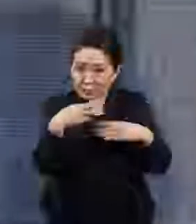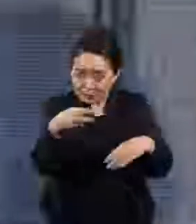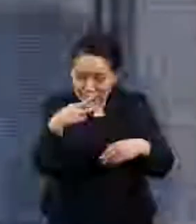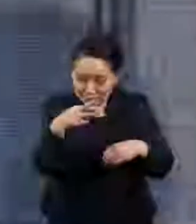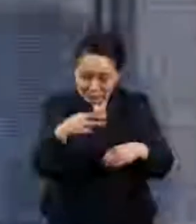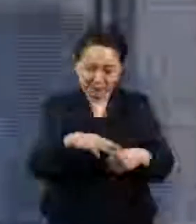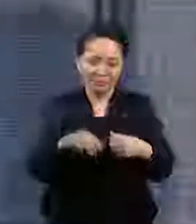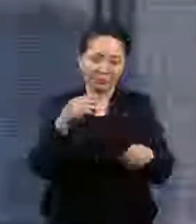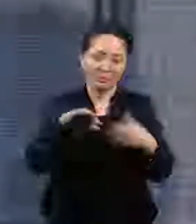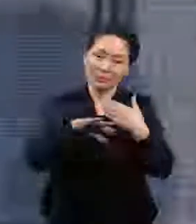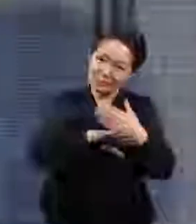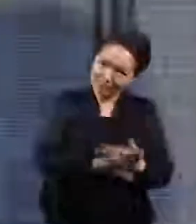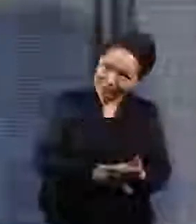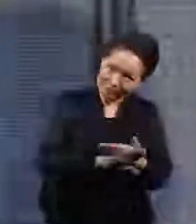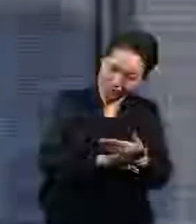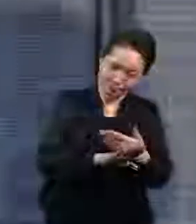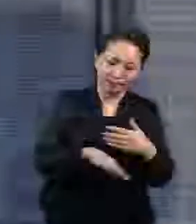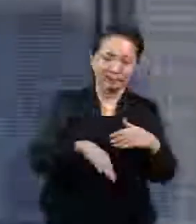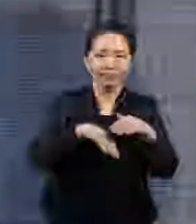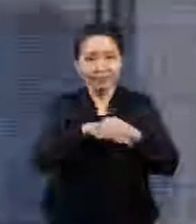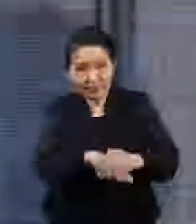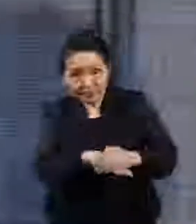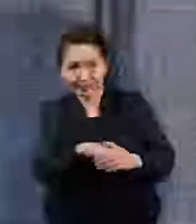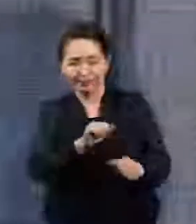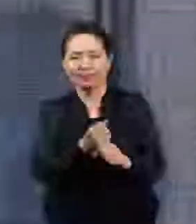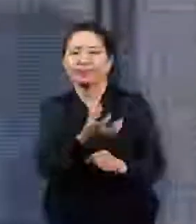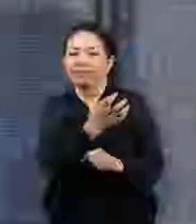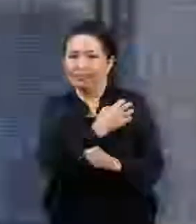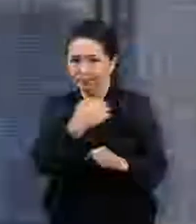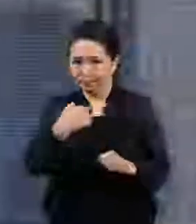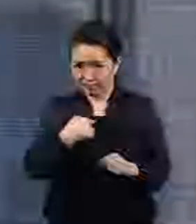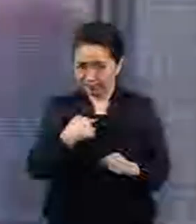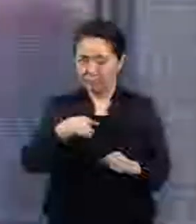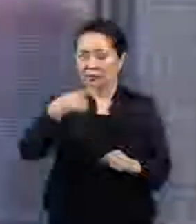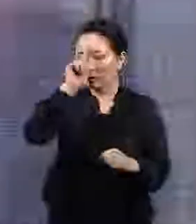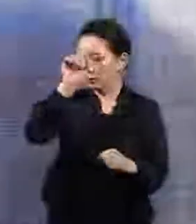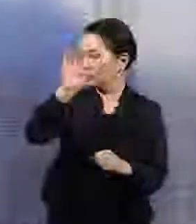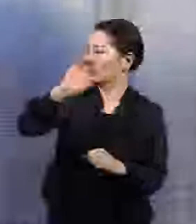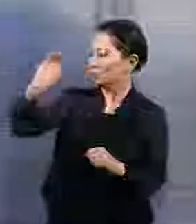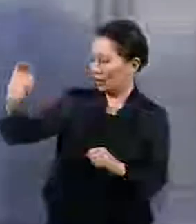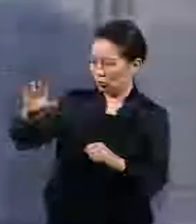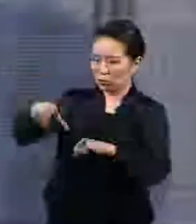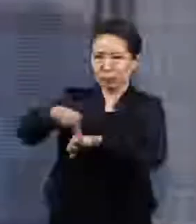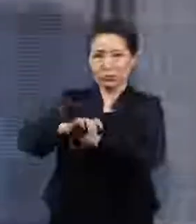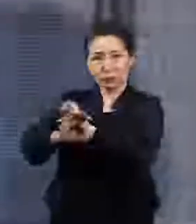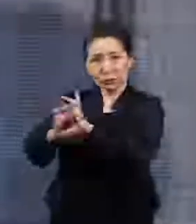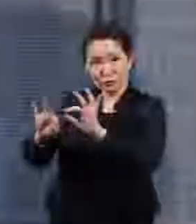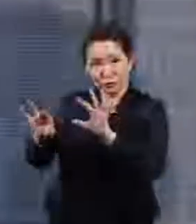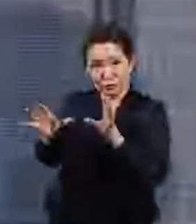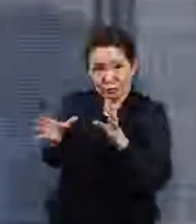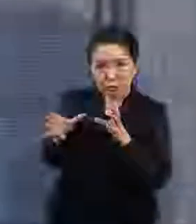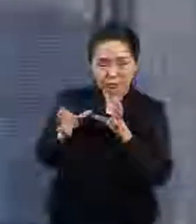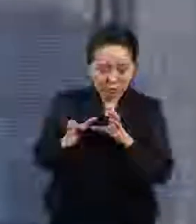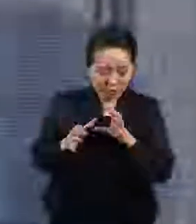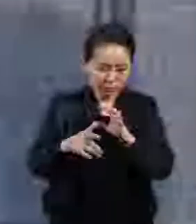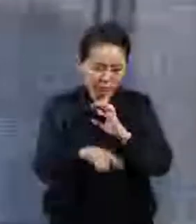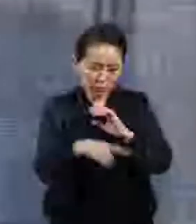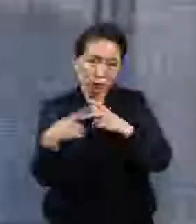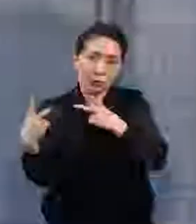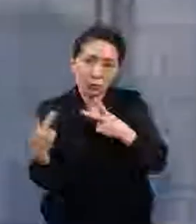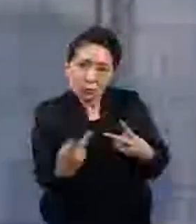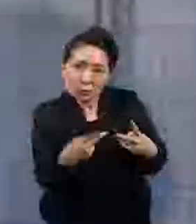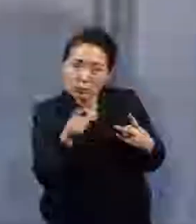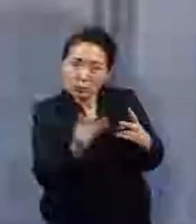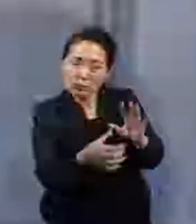хамгаалах нөхцөлийг бүрдүүлж ажиллах үүрэгтэй байдаг. Мөн эмнэлгийн байгууллага болон эмнэлгийн бусад мэрэгчлэтний болон